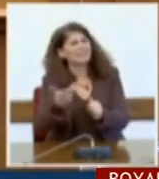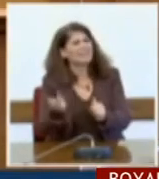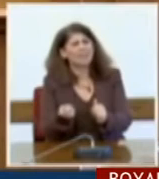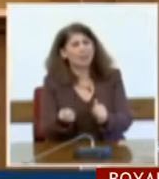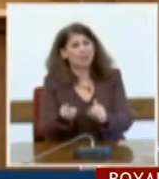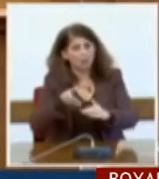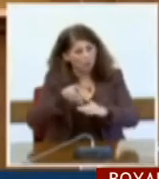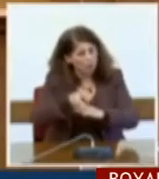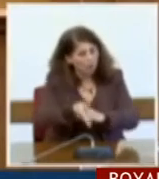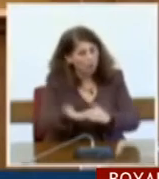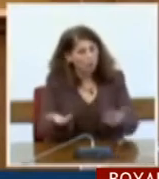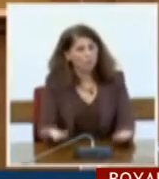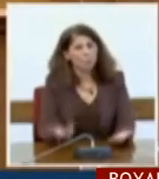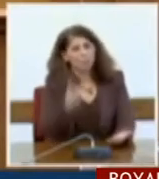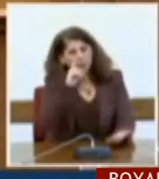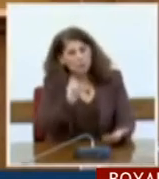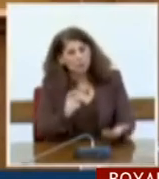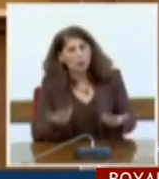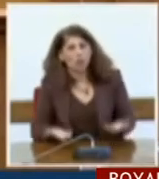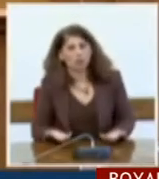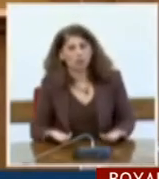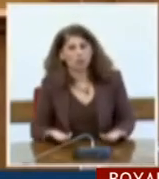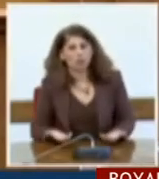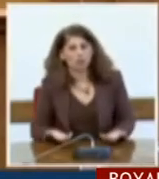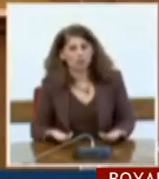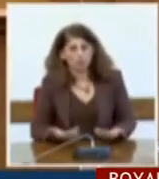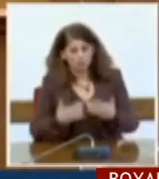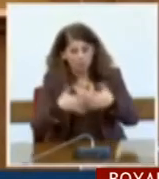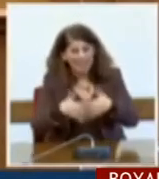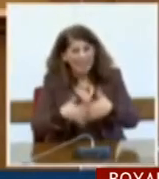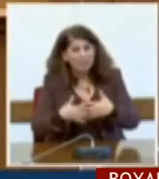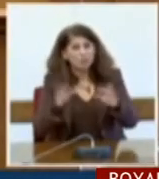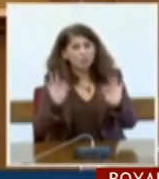παρέμβετε όπως οφείλατε στους μηχανισμούς ρύθμισης αγοράς?